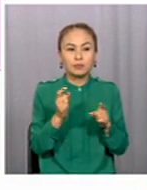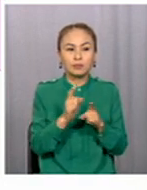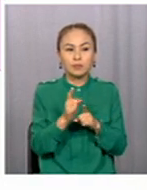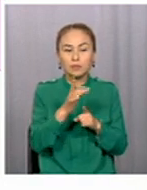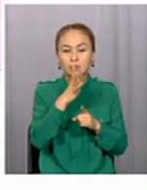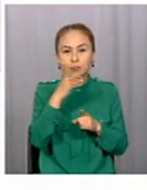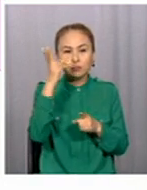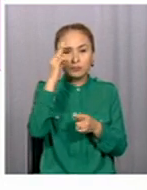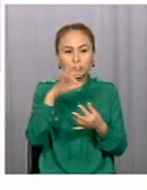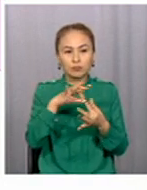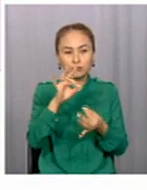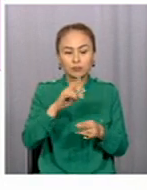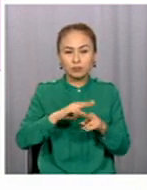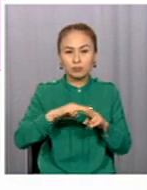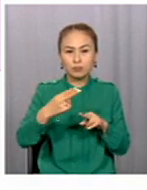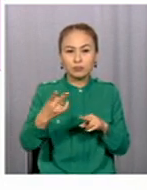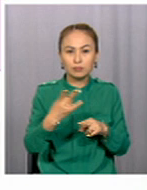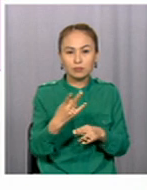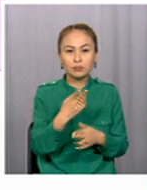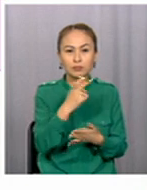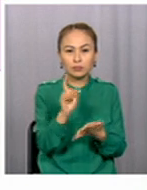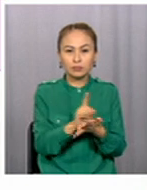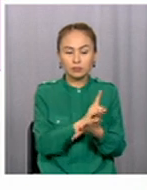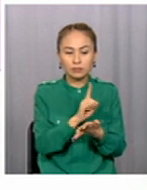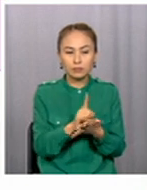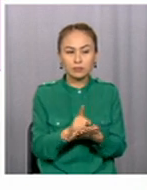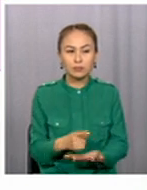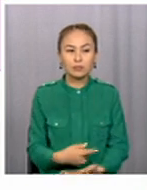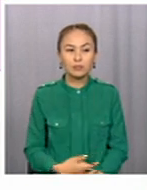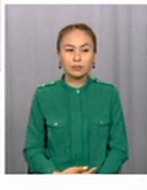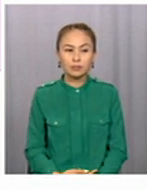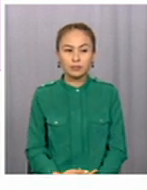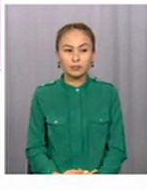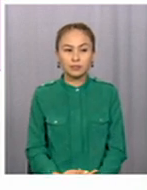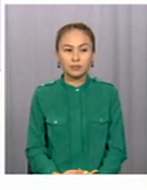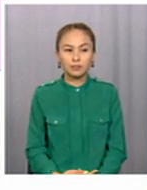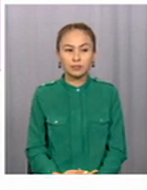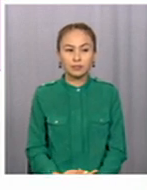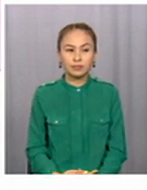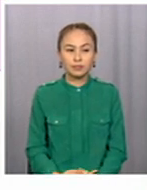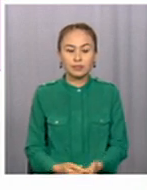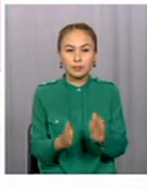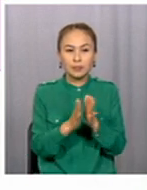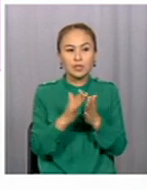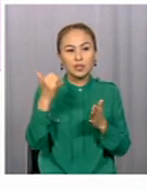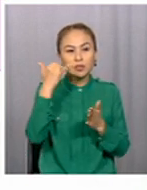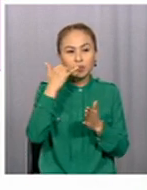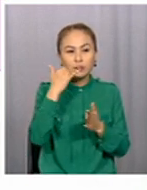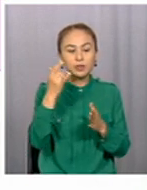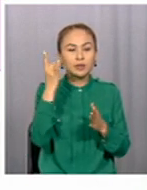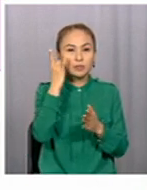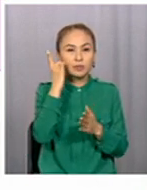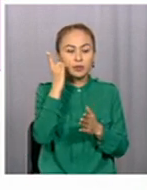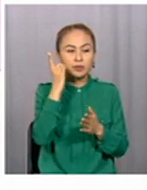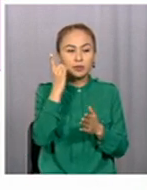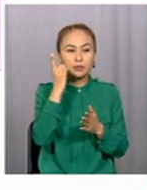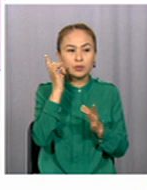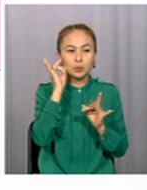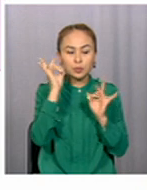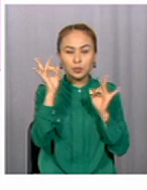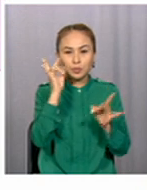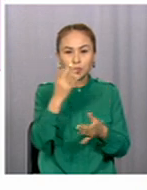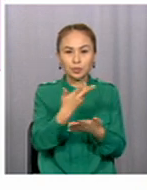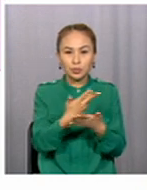Иә, алған кітапты уақытында қайтару қажет. Кітапханада телефонның дыбысын